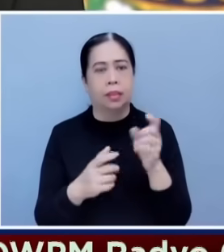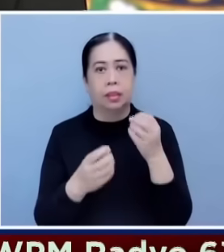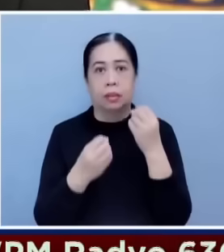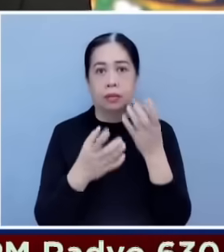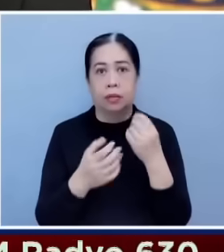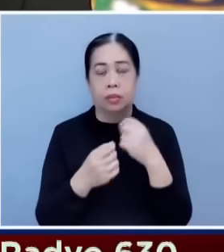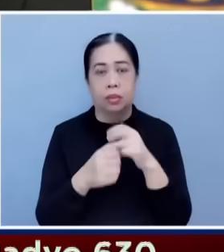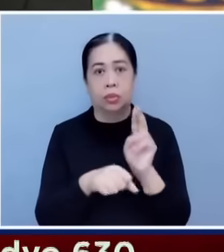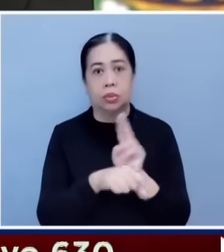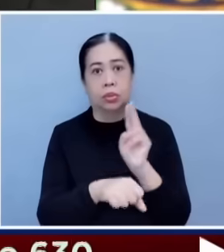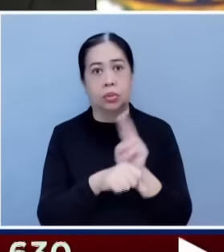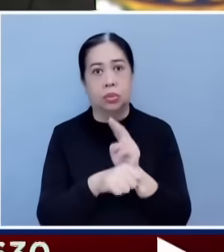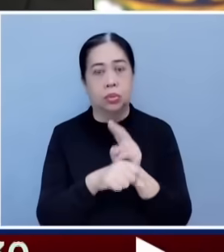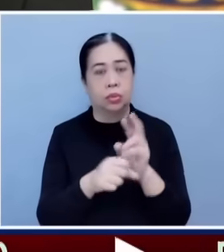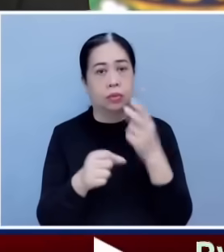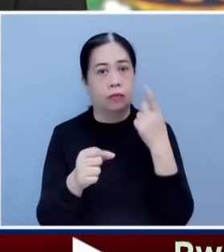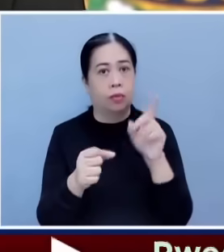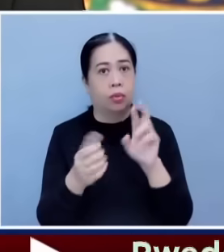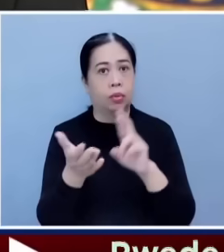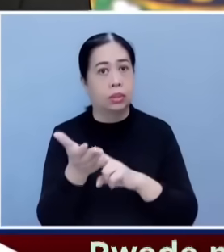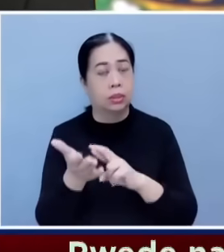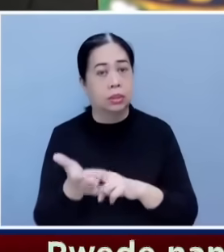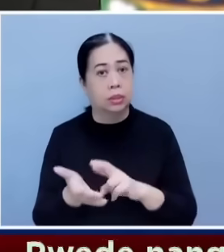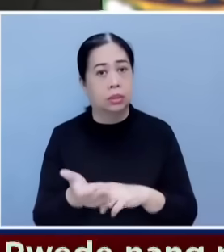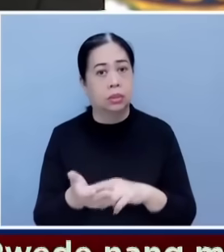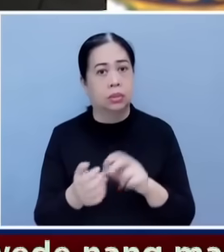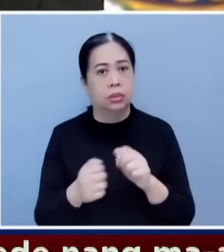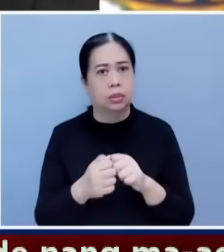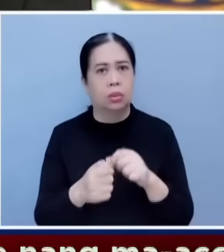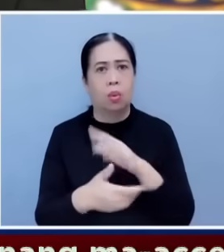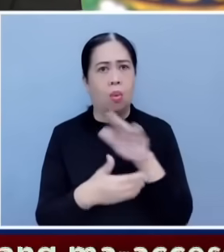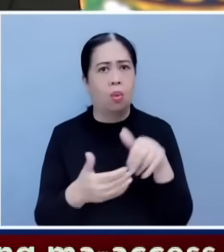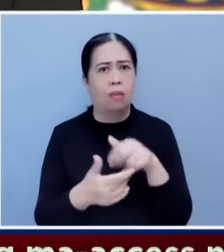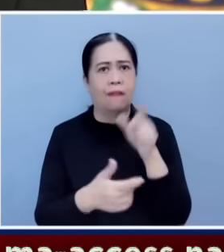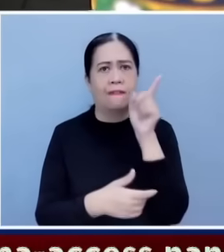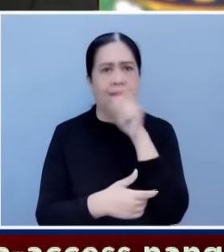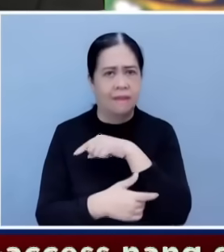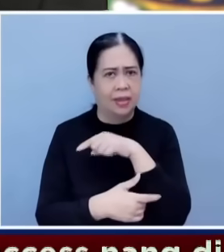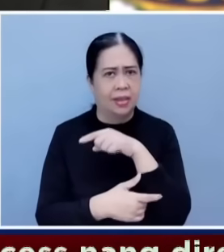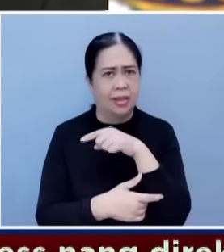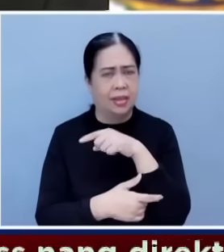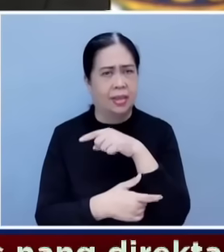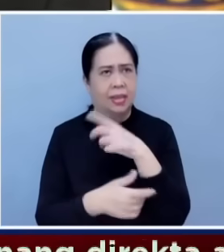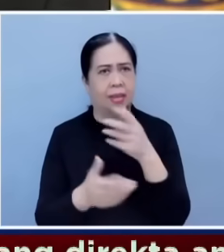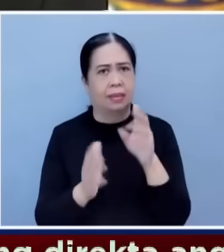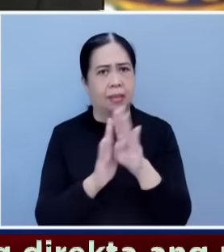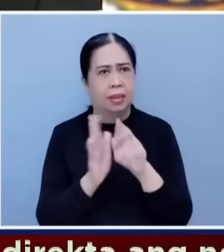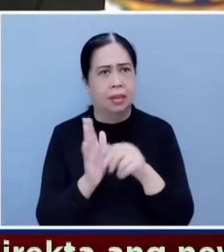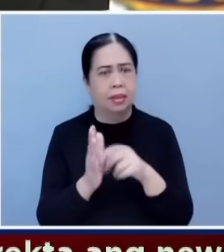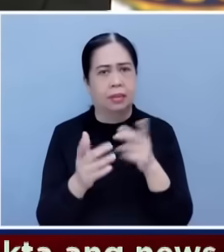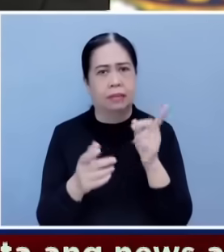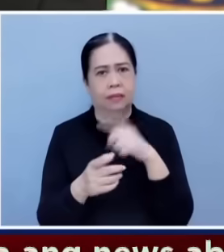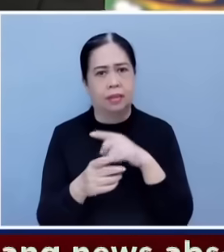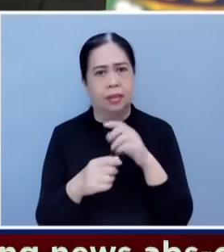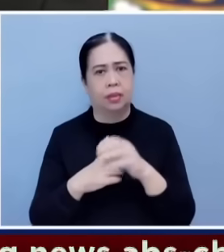being used for registration were all fakes and spoofed. Either information from